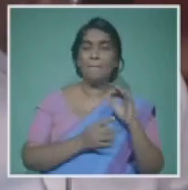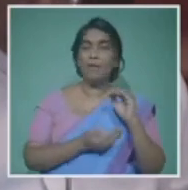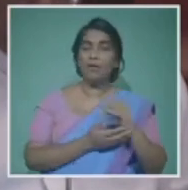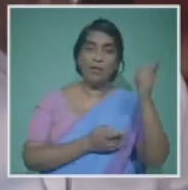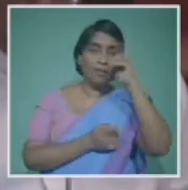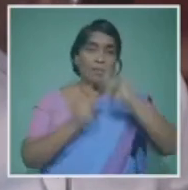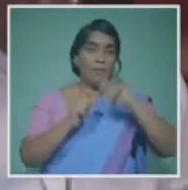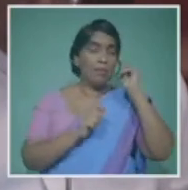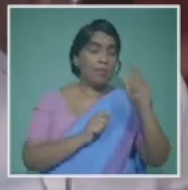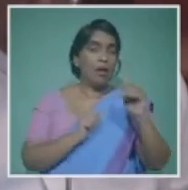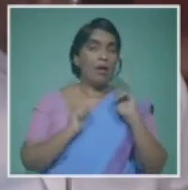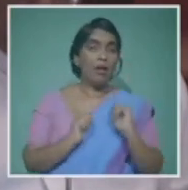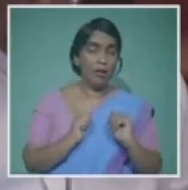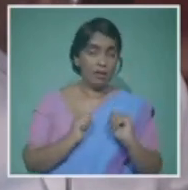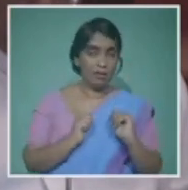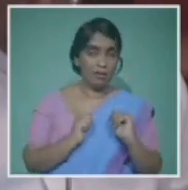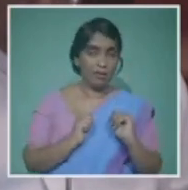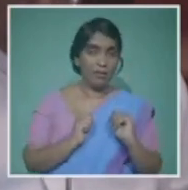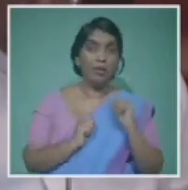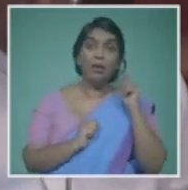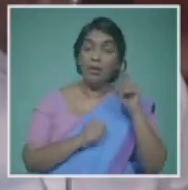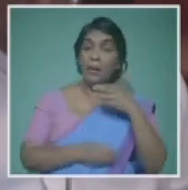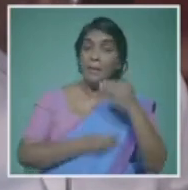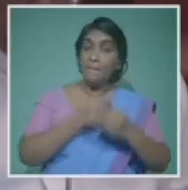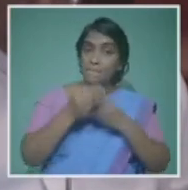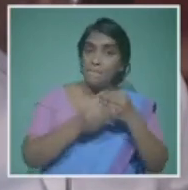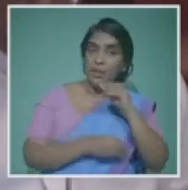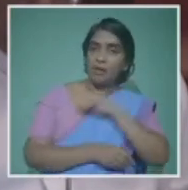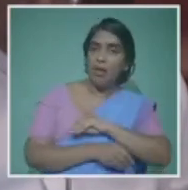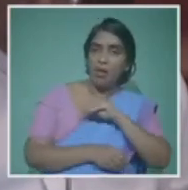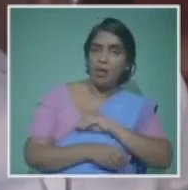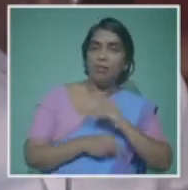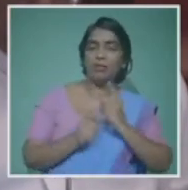kiban ni kuhabat garuk kata ada agitu mudi. Ebi apa hari hambo gila ni?